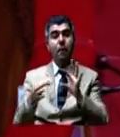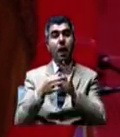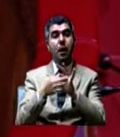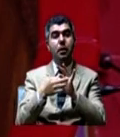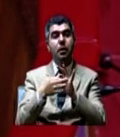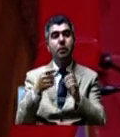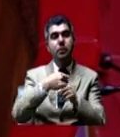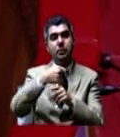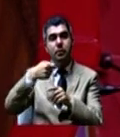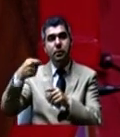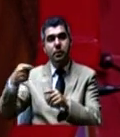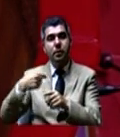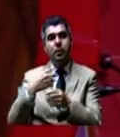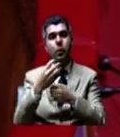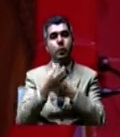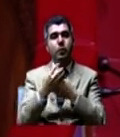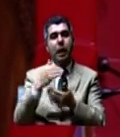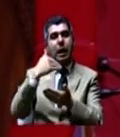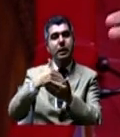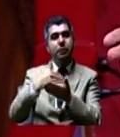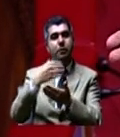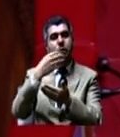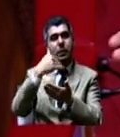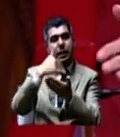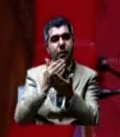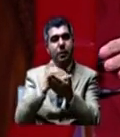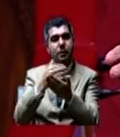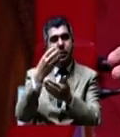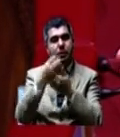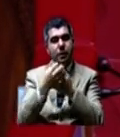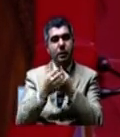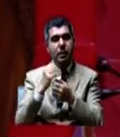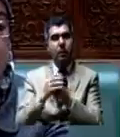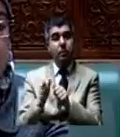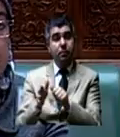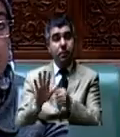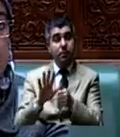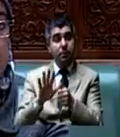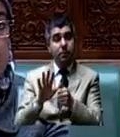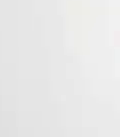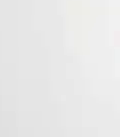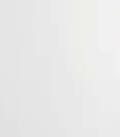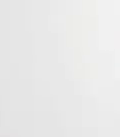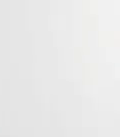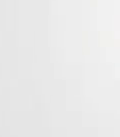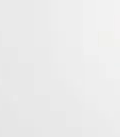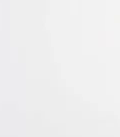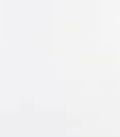المنح، يدير لهم الاقساط، لان حقهم الطالب اللي عنده منحه 600 درهم ما يقدرش يخرج.